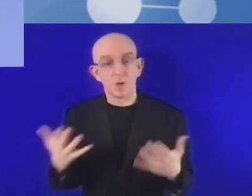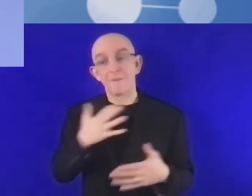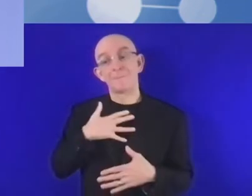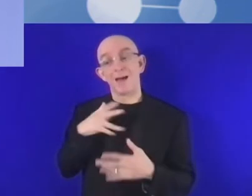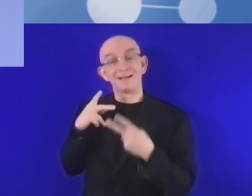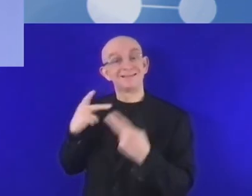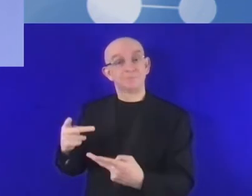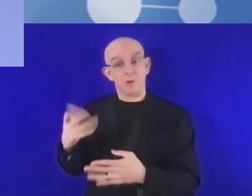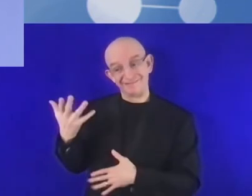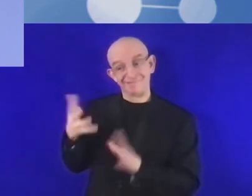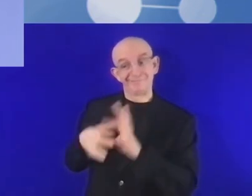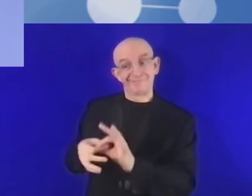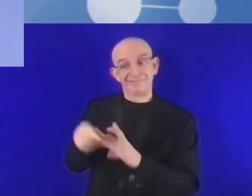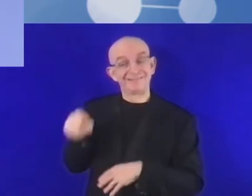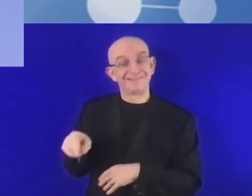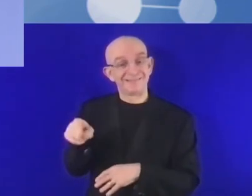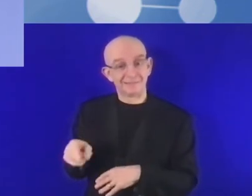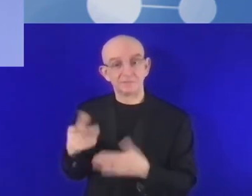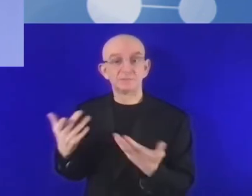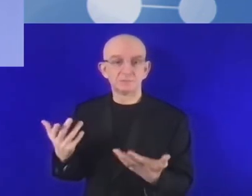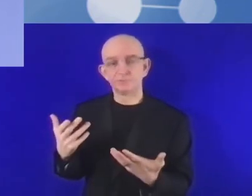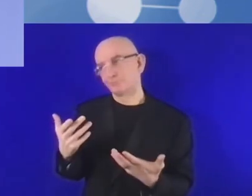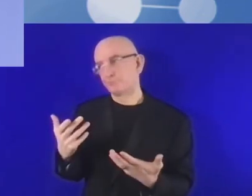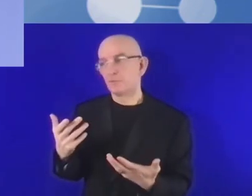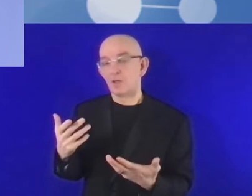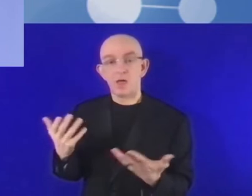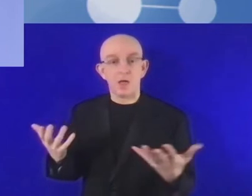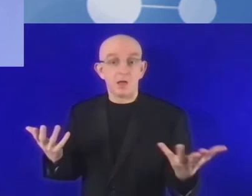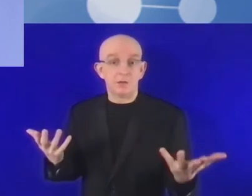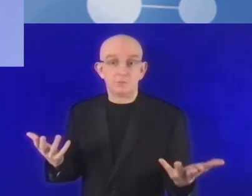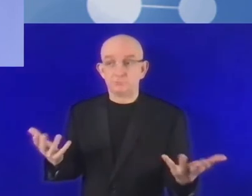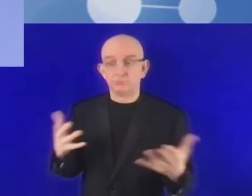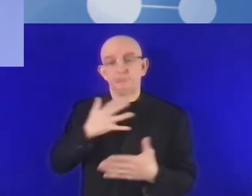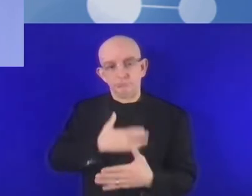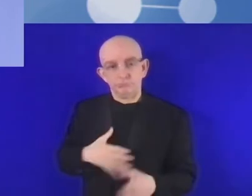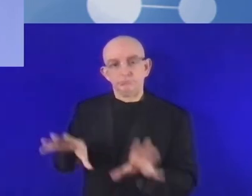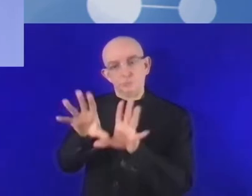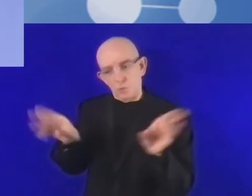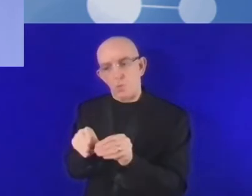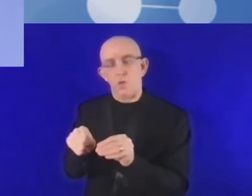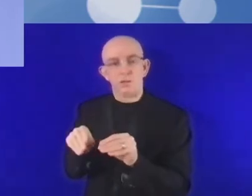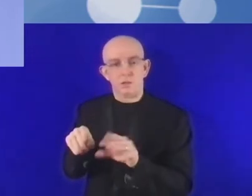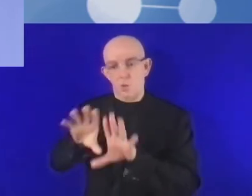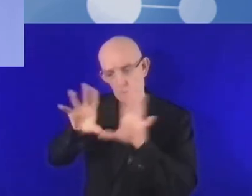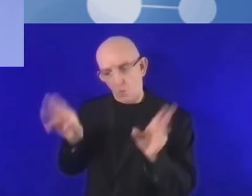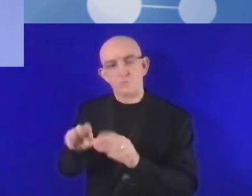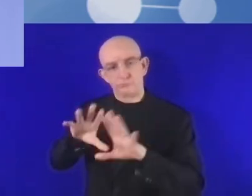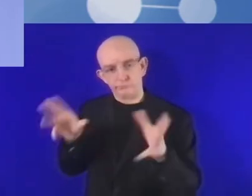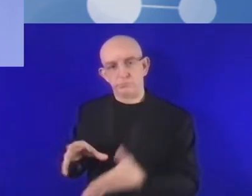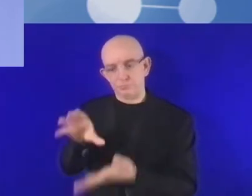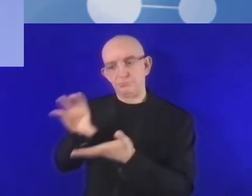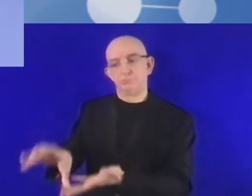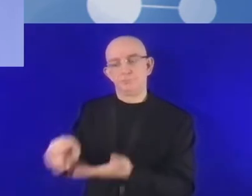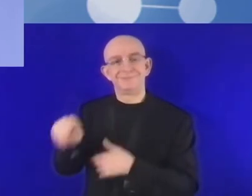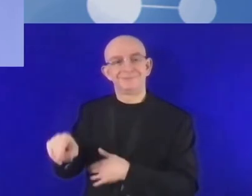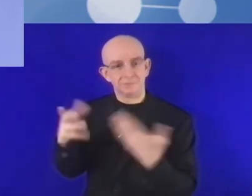已经说到，所有的金融支持的模式都是非常的重要的。我们有时